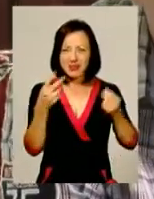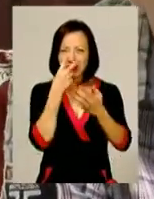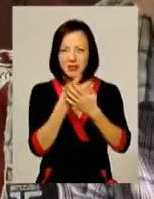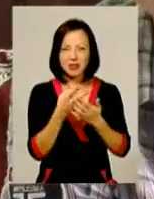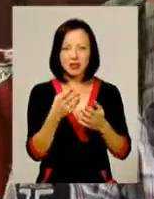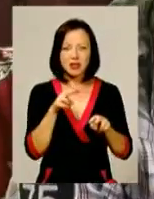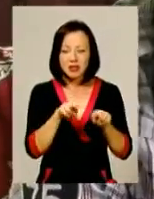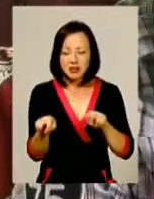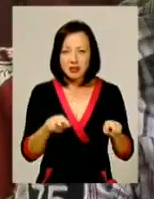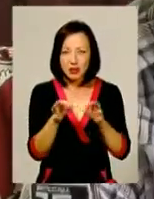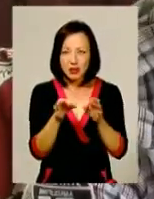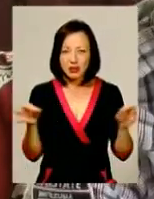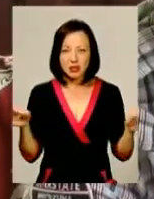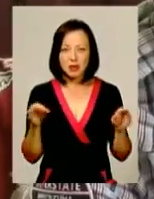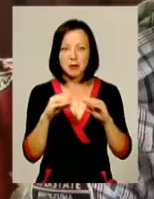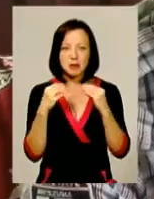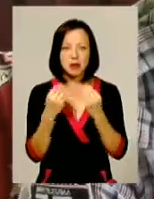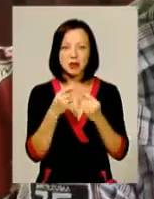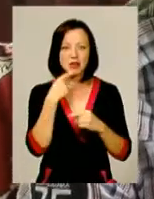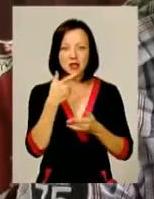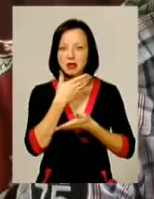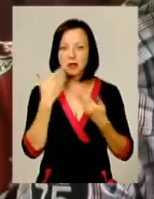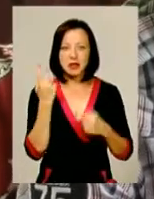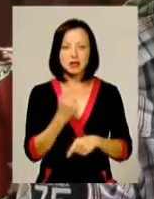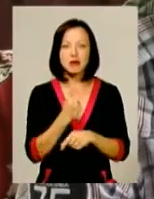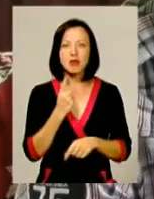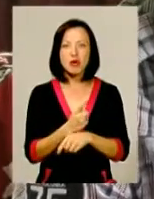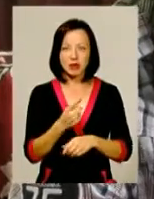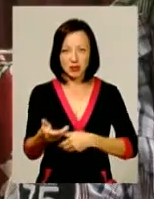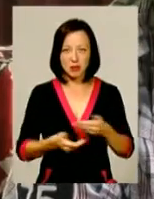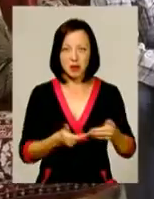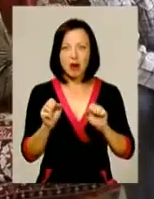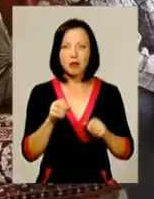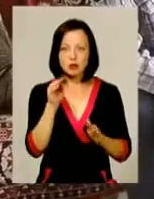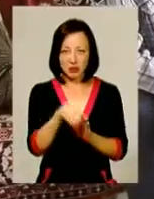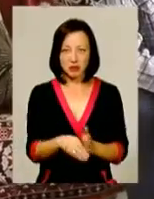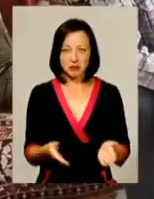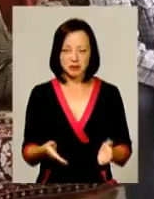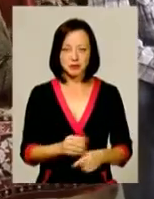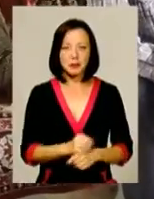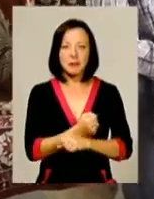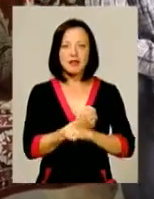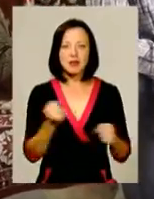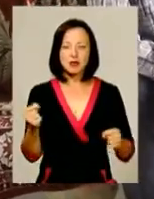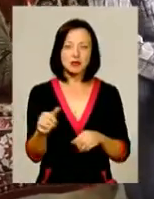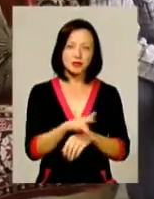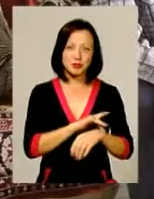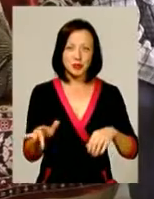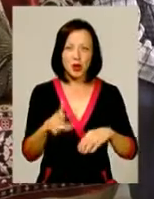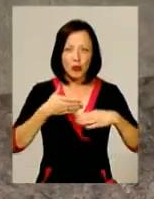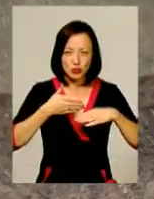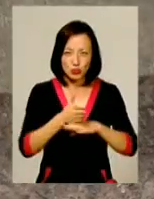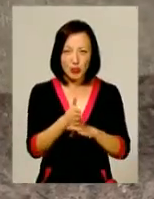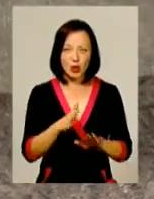ти ж тільки дивишся на розтяжки, там піхотних казали, що немає, заборонено ж піхотні міни, то як їх можуть класти? Вибухом хлопцю вщент роздробило